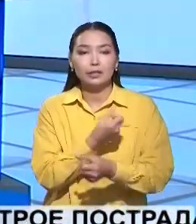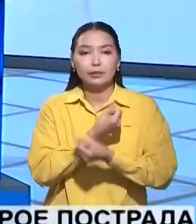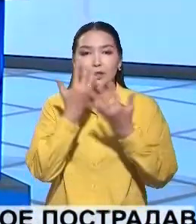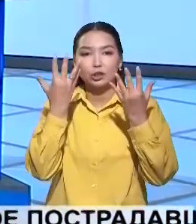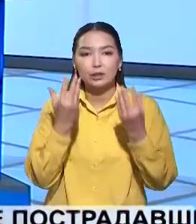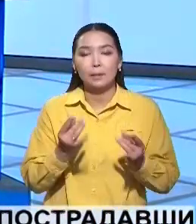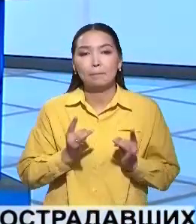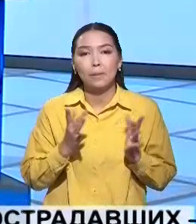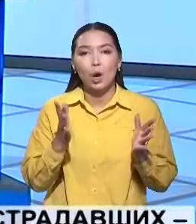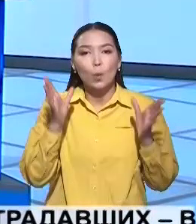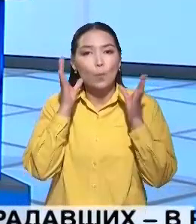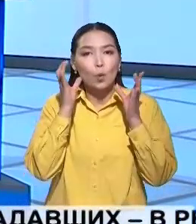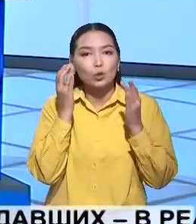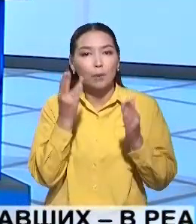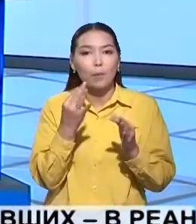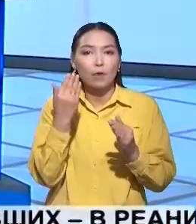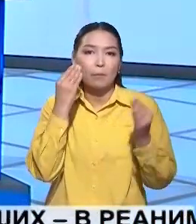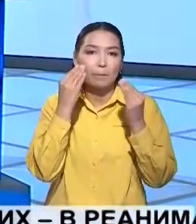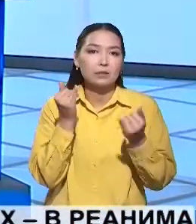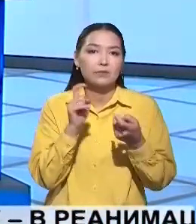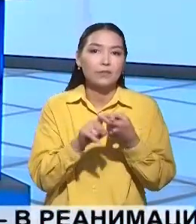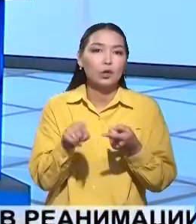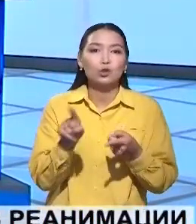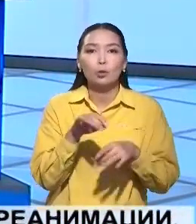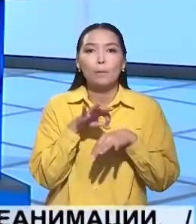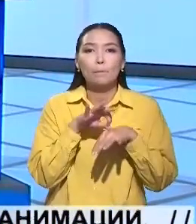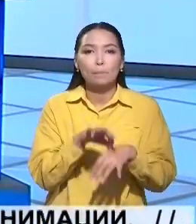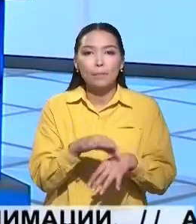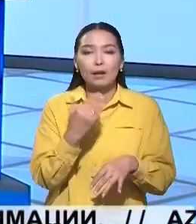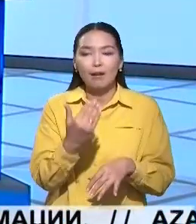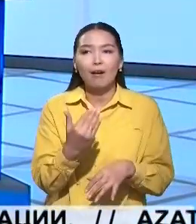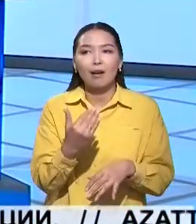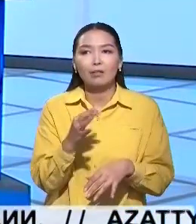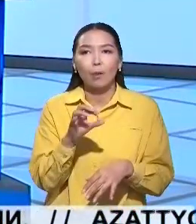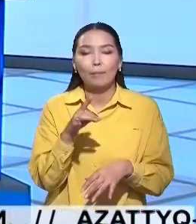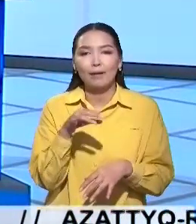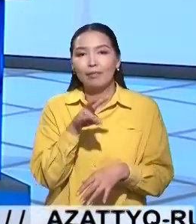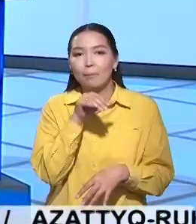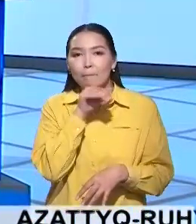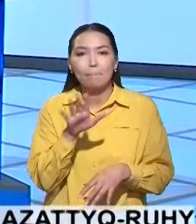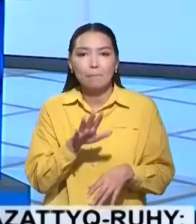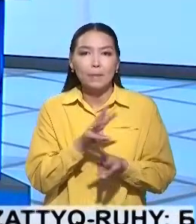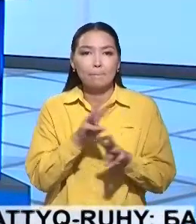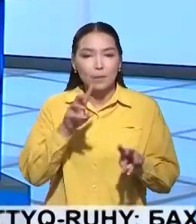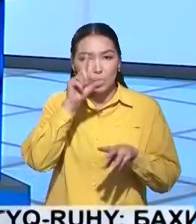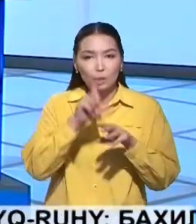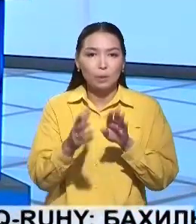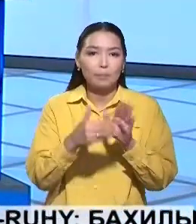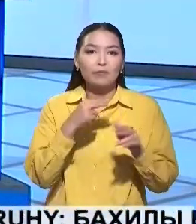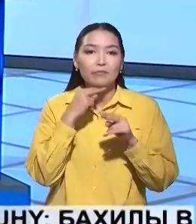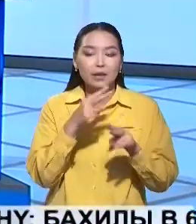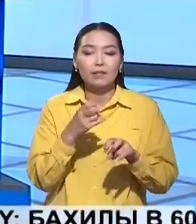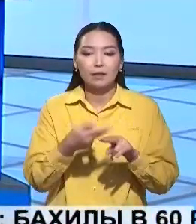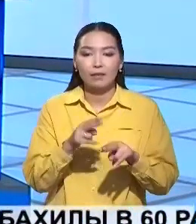священный праздник мусульман, по его мнению, связаны с тем, что проводят обряды непрофессионалы. Минздрав Турции призвал обратить на